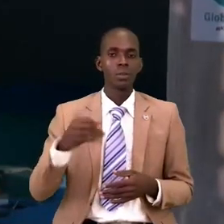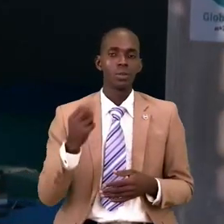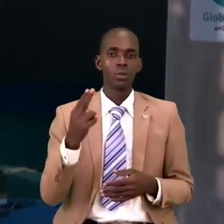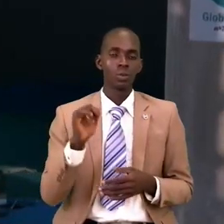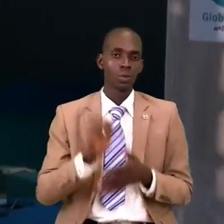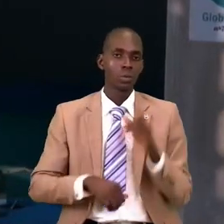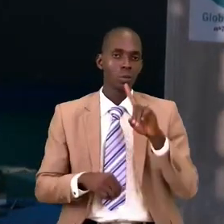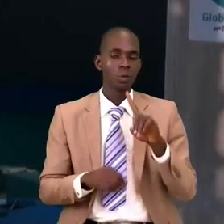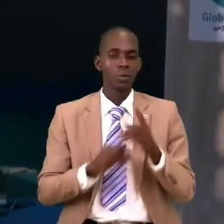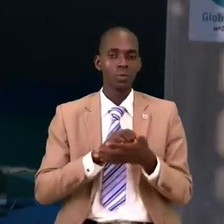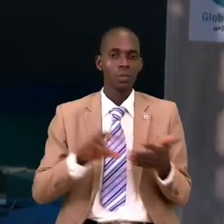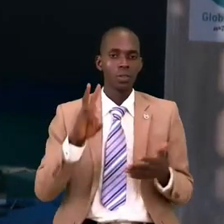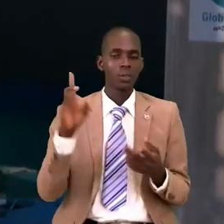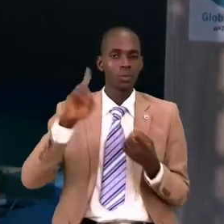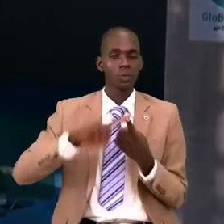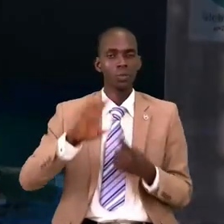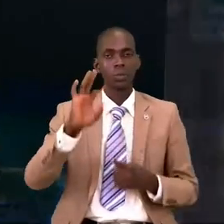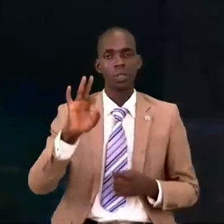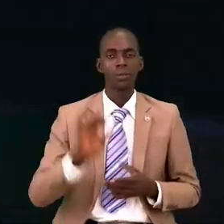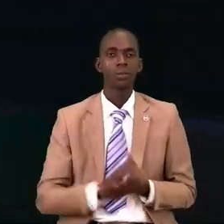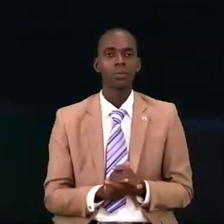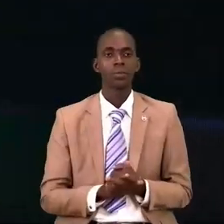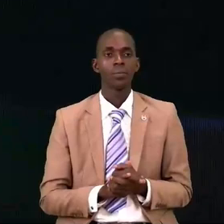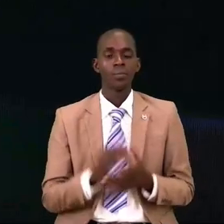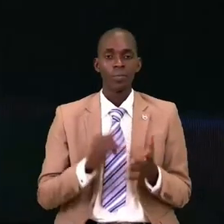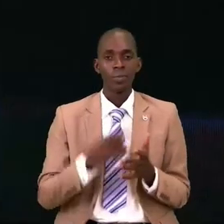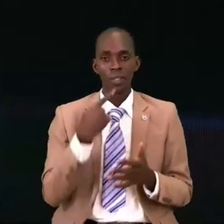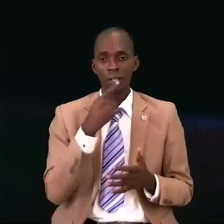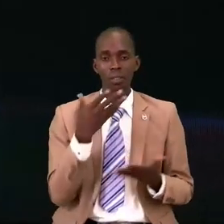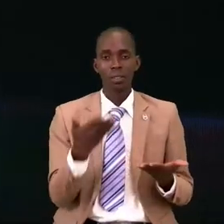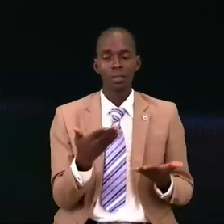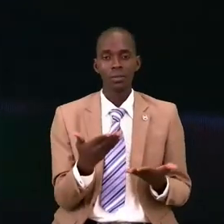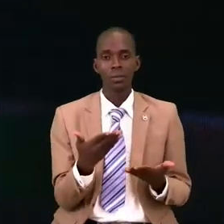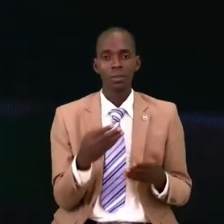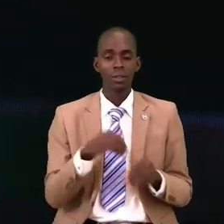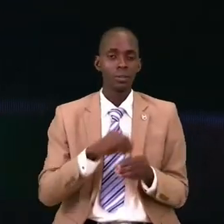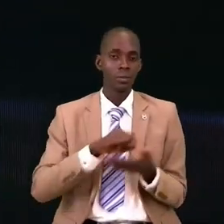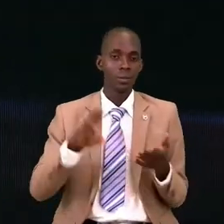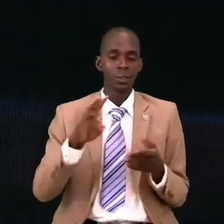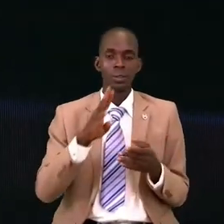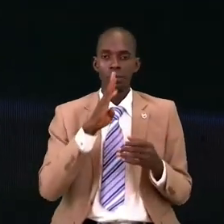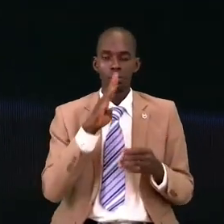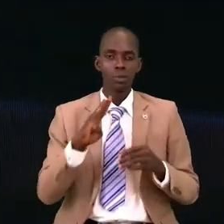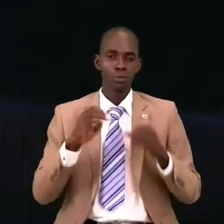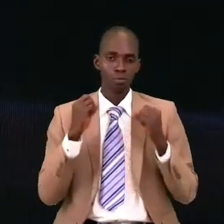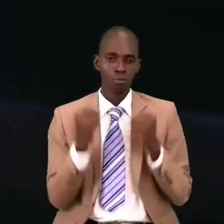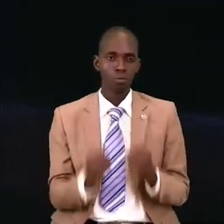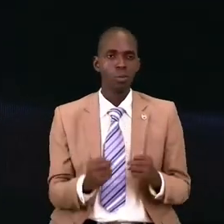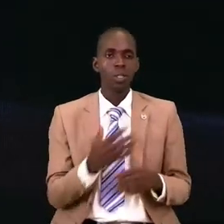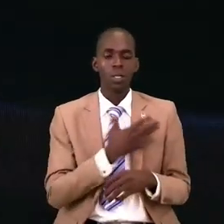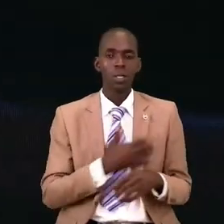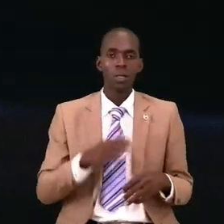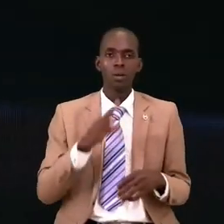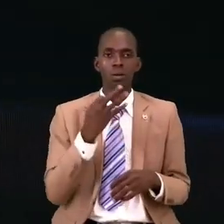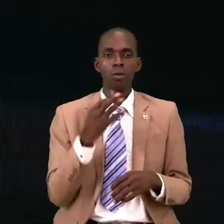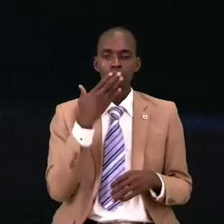6, fortifie-toi et prends courage, car c'est toi qui mettra